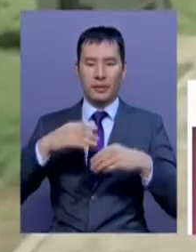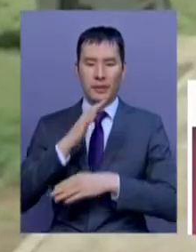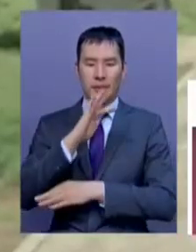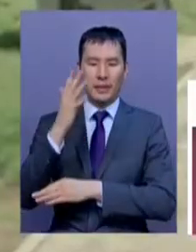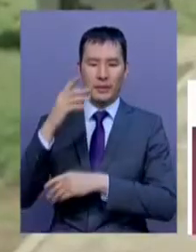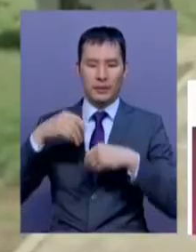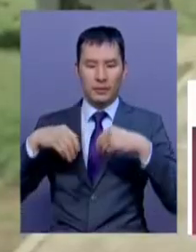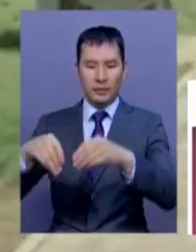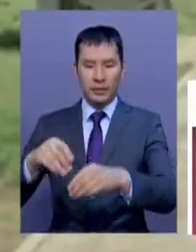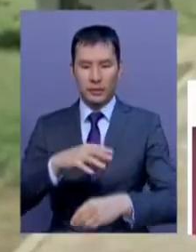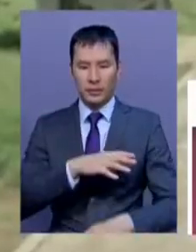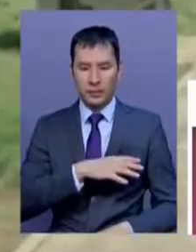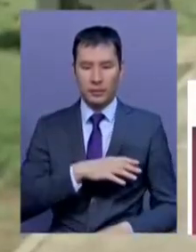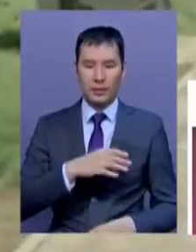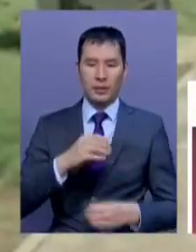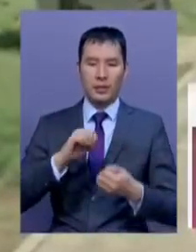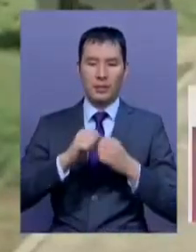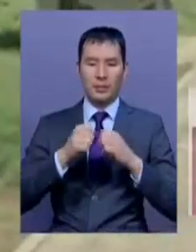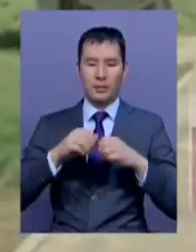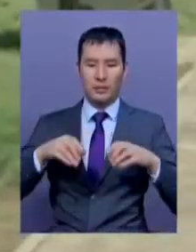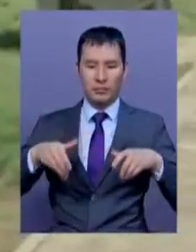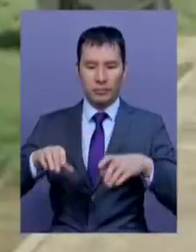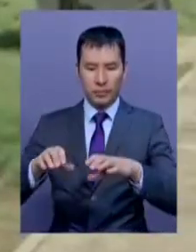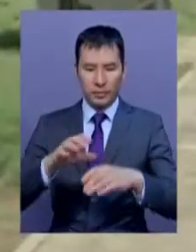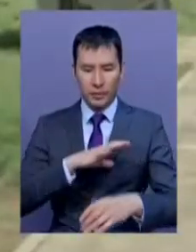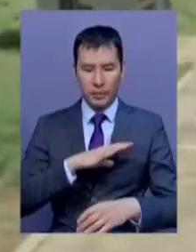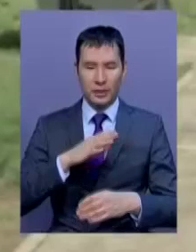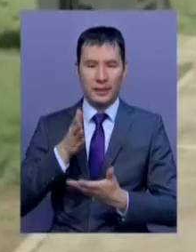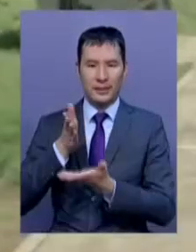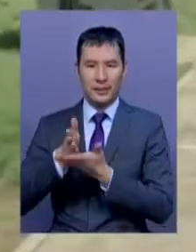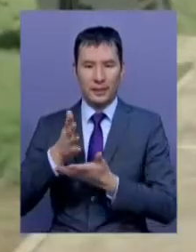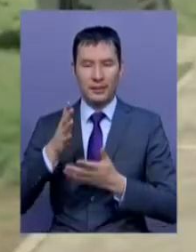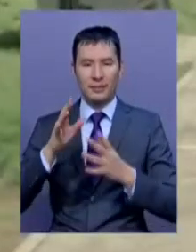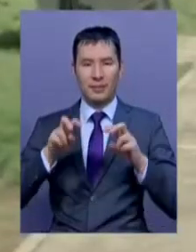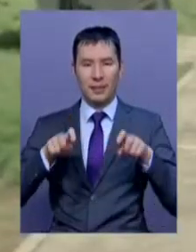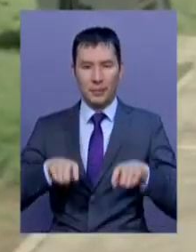жылы тротуарын салдық, скамейкелерін қойдық, освещение,